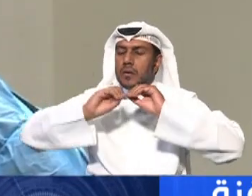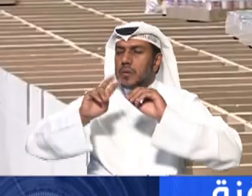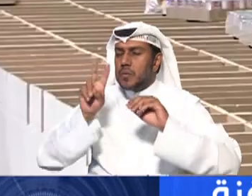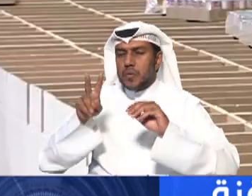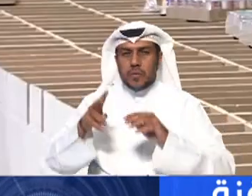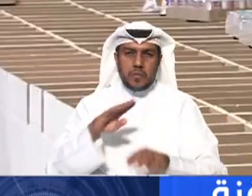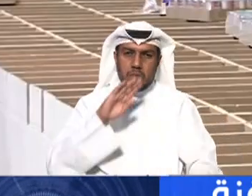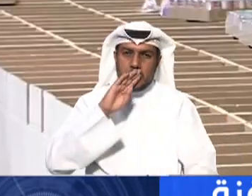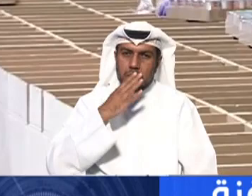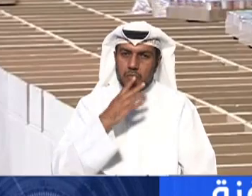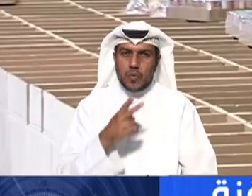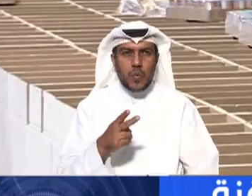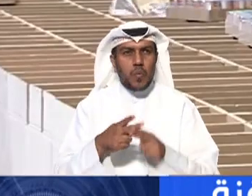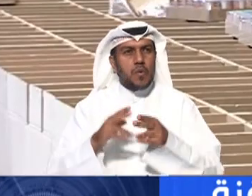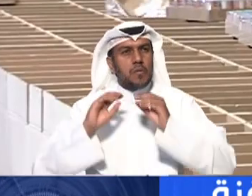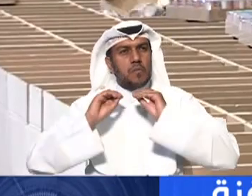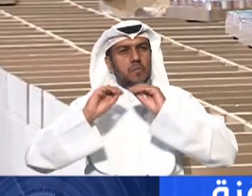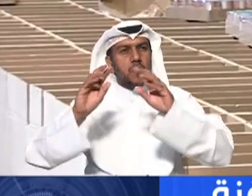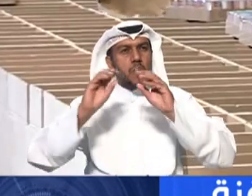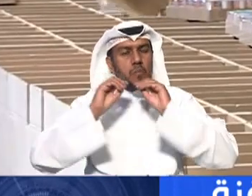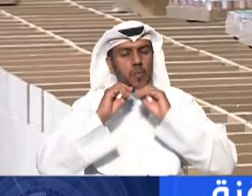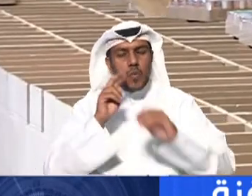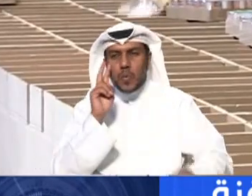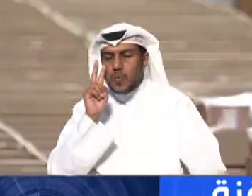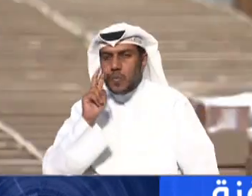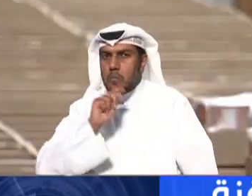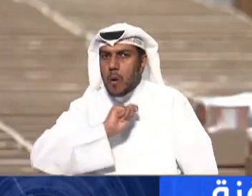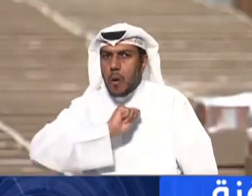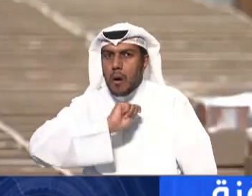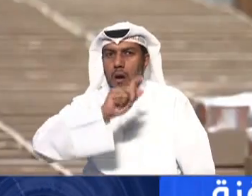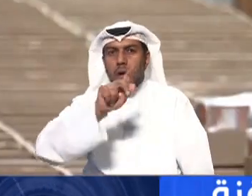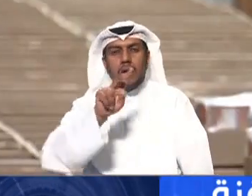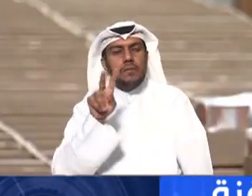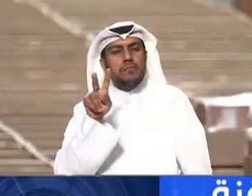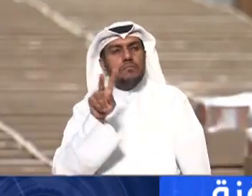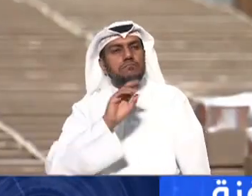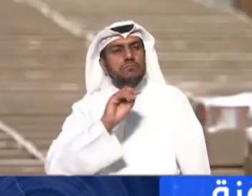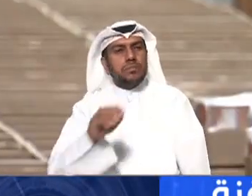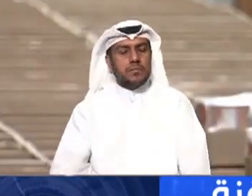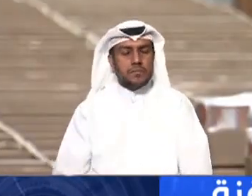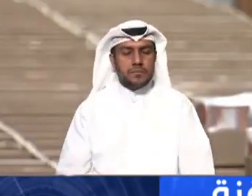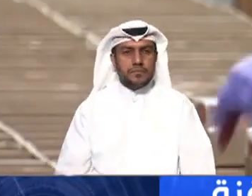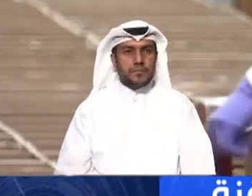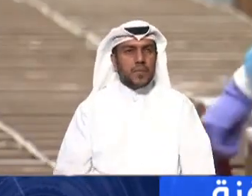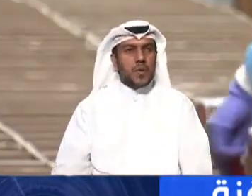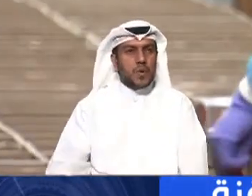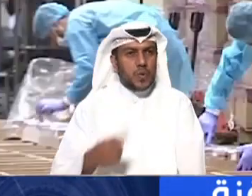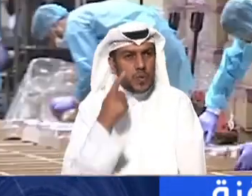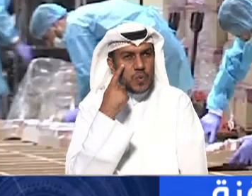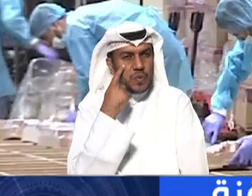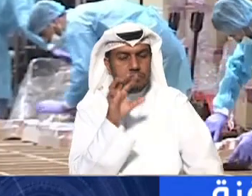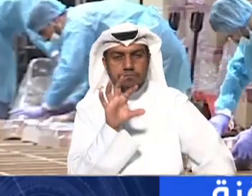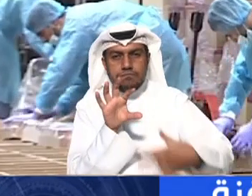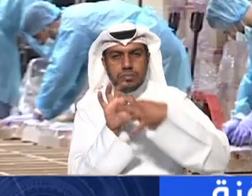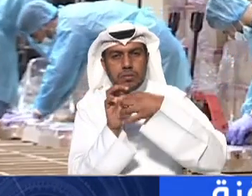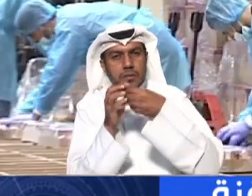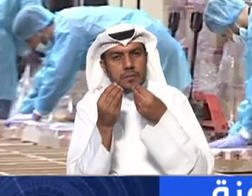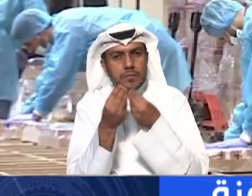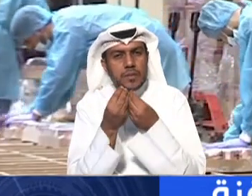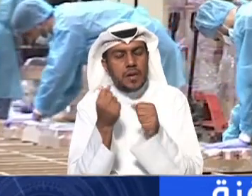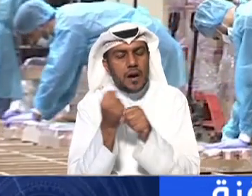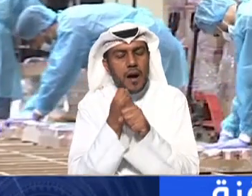العالمية وضمن حملة الكويت بجانبكم، شرعت لجنة زكاة الدرج في قطاع غزة بتنفيذ